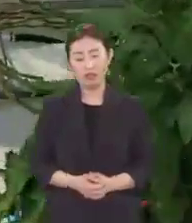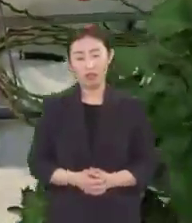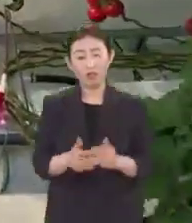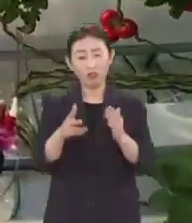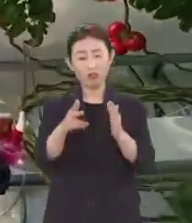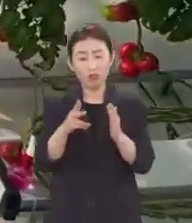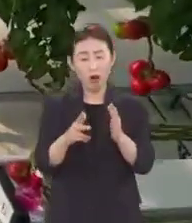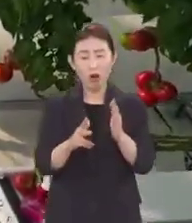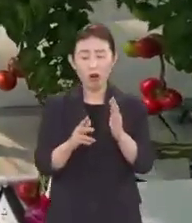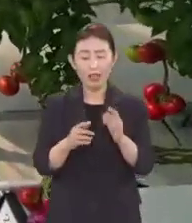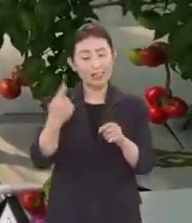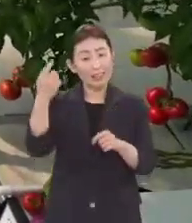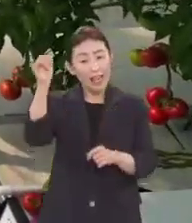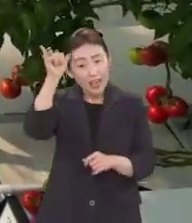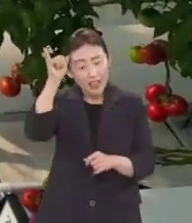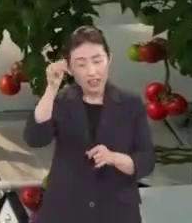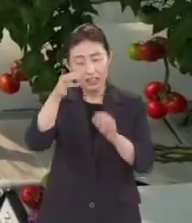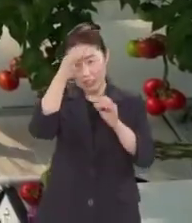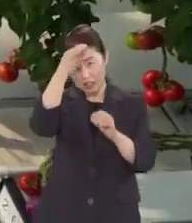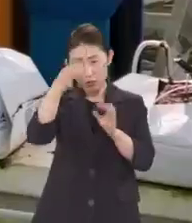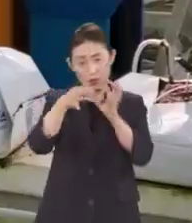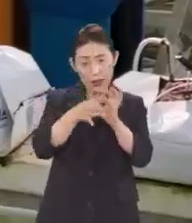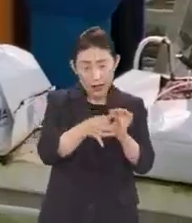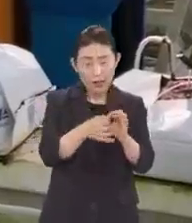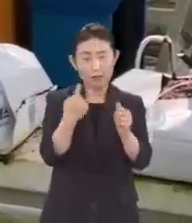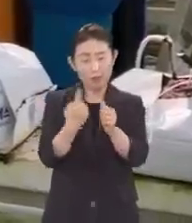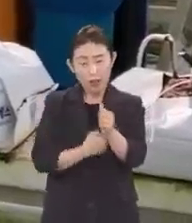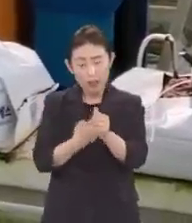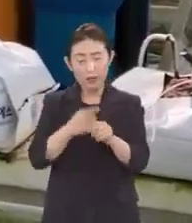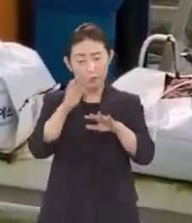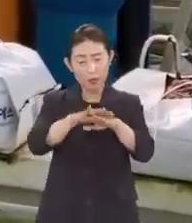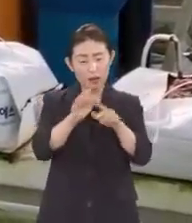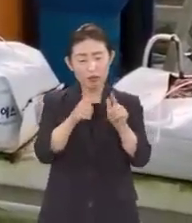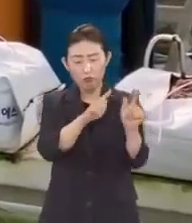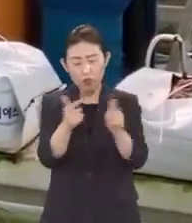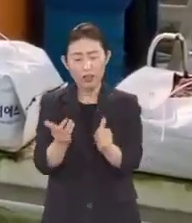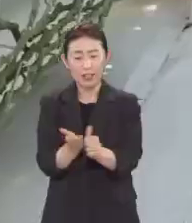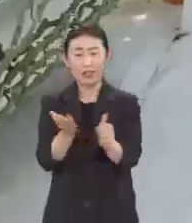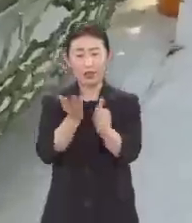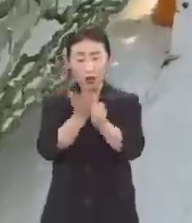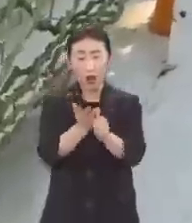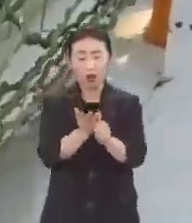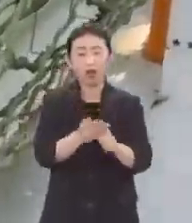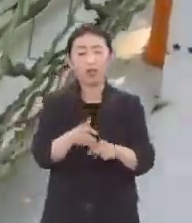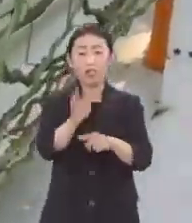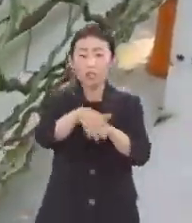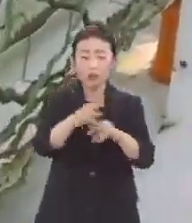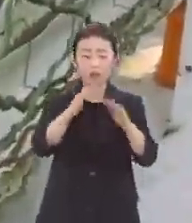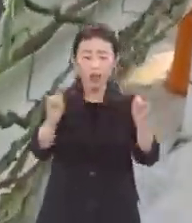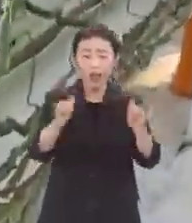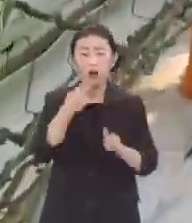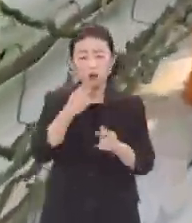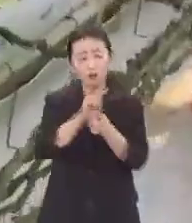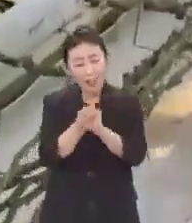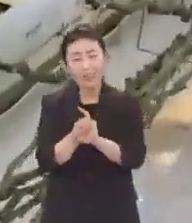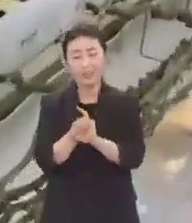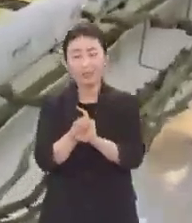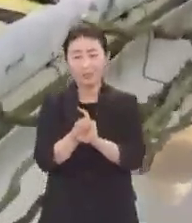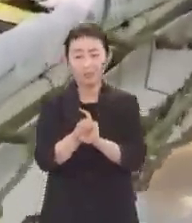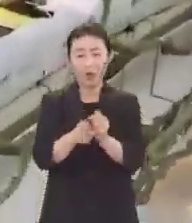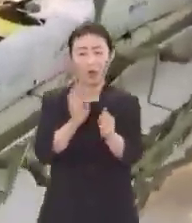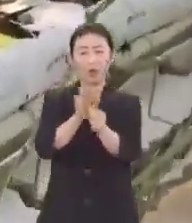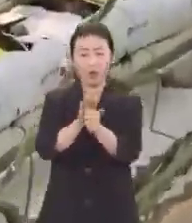상관없이 인공지능을 활용해 무인화할 수 있는 원예작물 수확 로봇 시스템으로 인력난이 심각한 농업 환경 개선에 큰 도움이